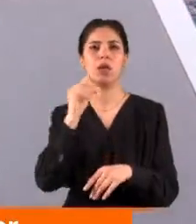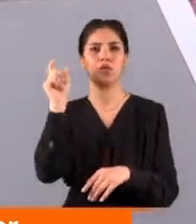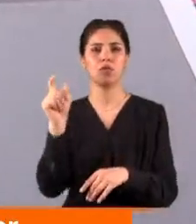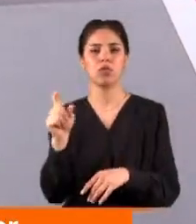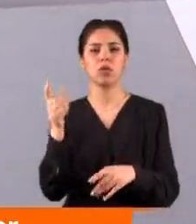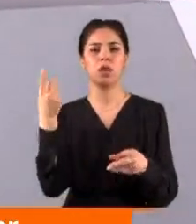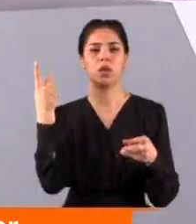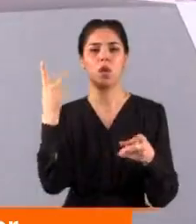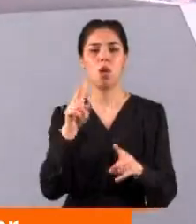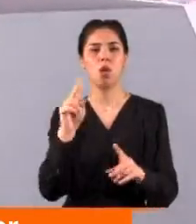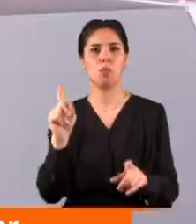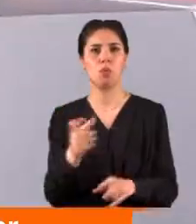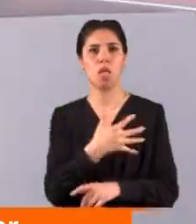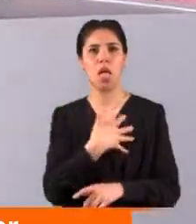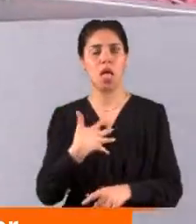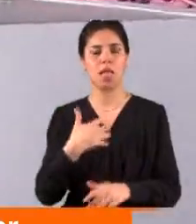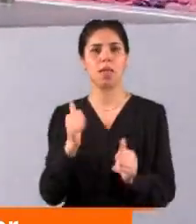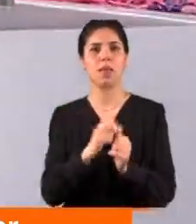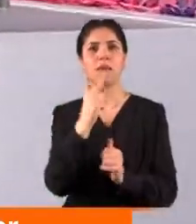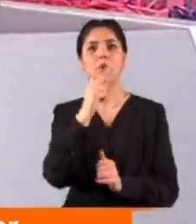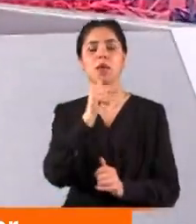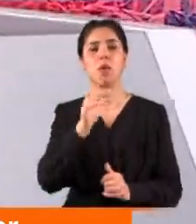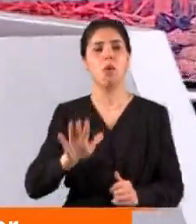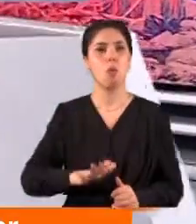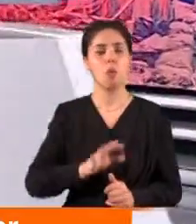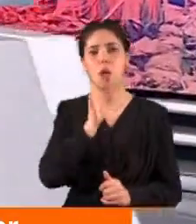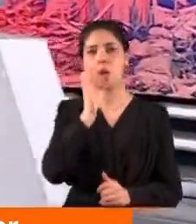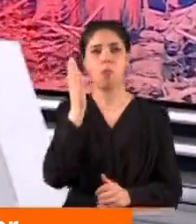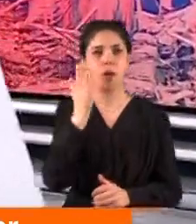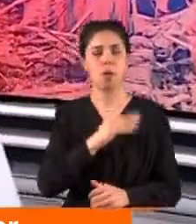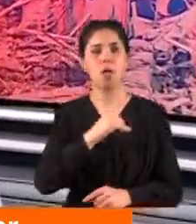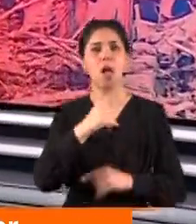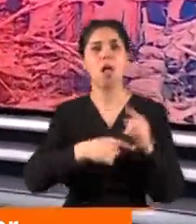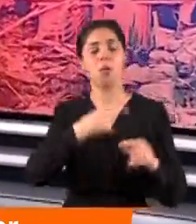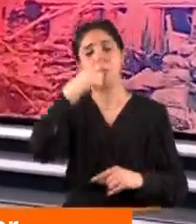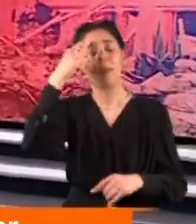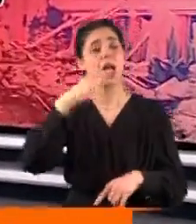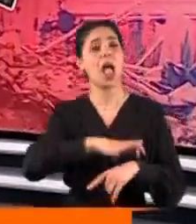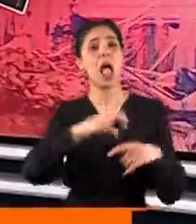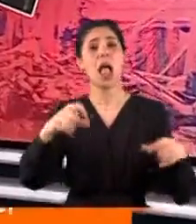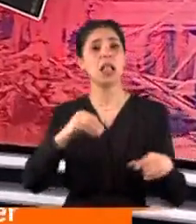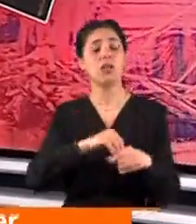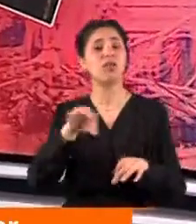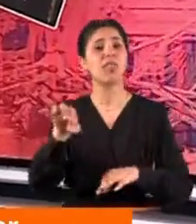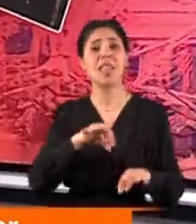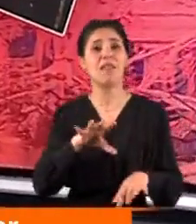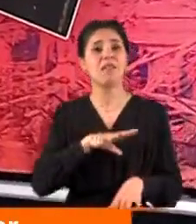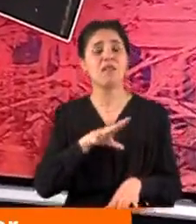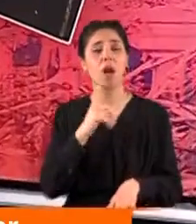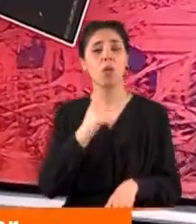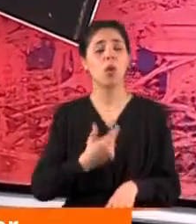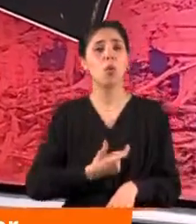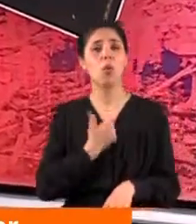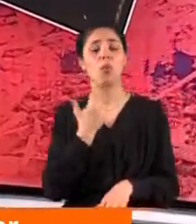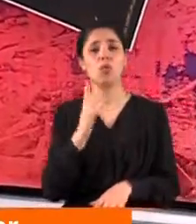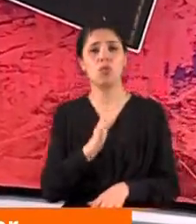halde bulundu binanın enkazında ama anneyle birlikte iki oğlundan bir daha haber alabilen olmadı. Yakınları belki hastanelerden birinde tedavi görüyorlardır